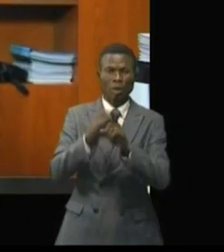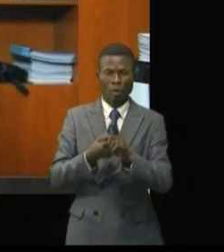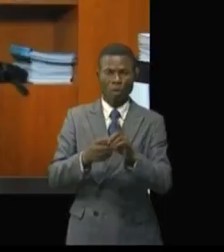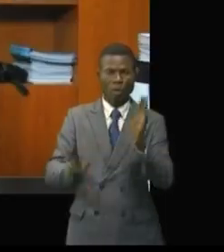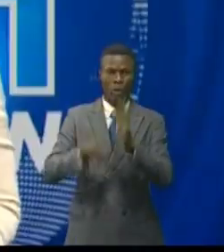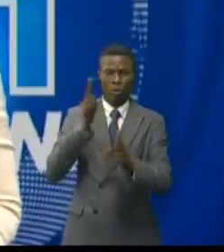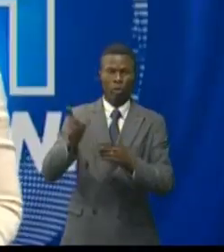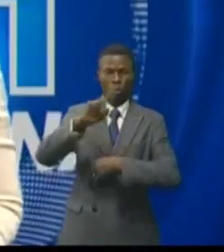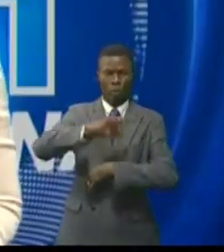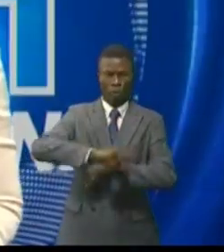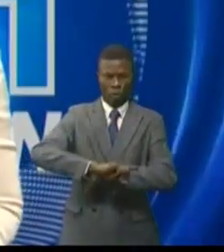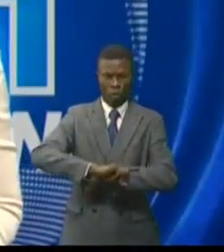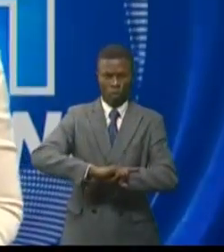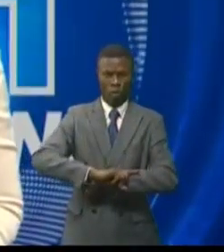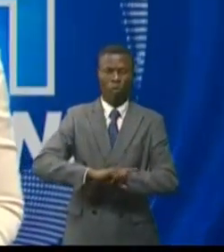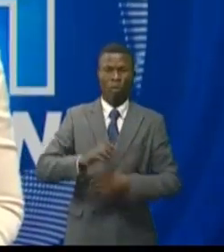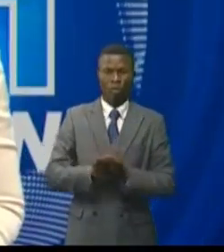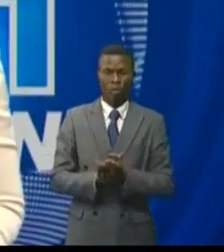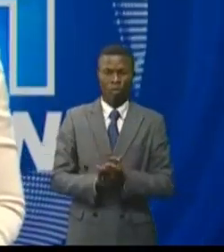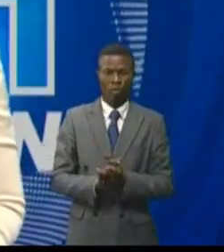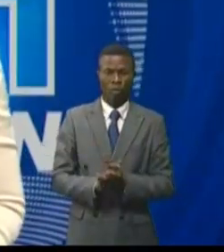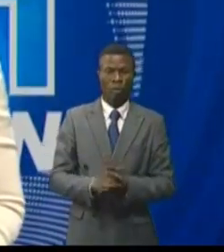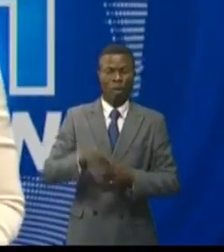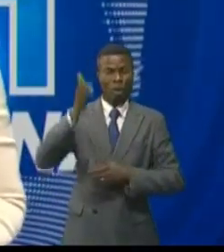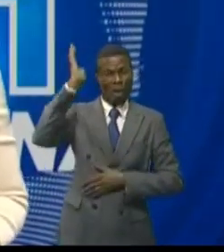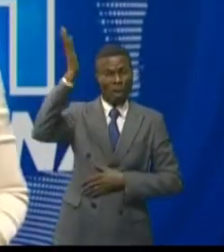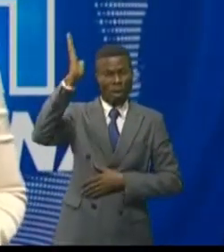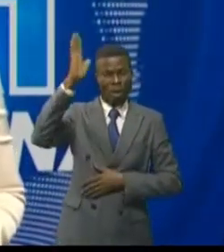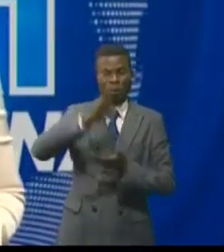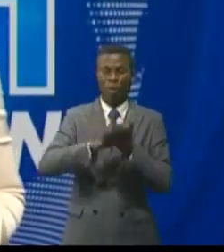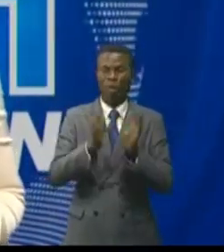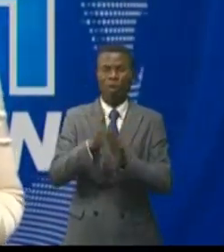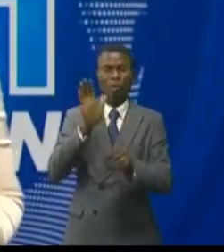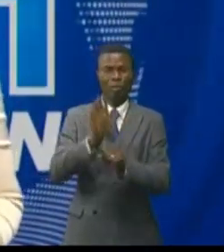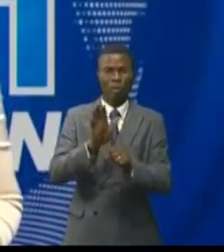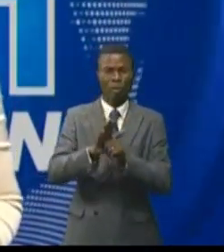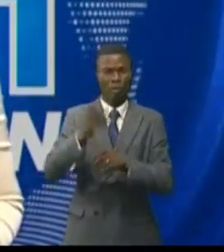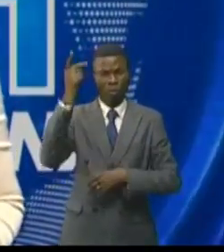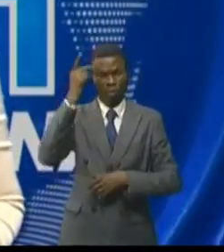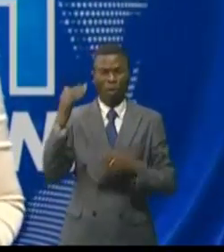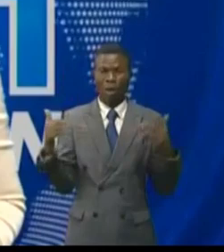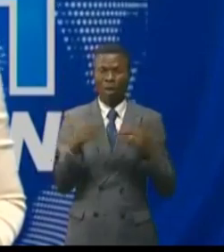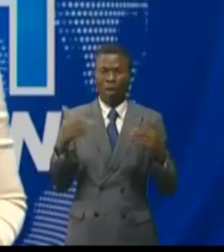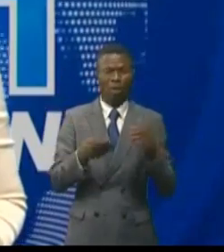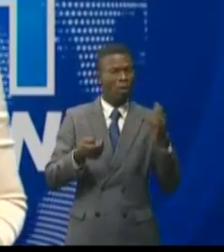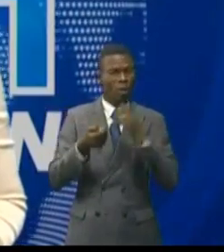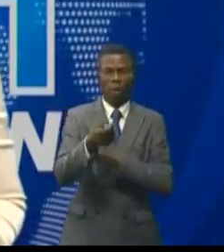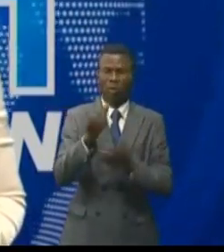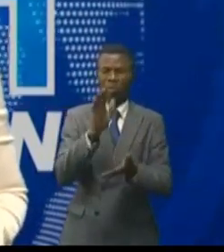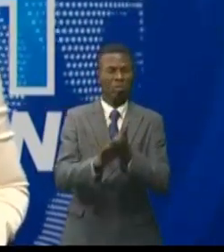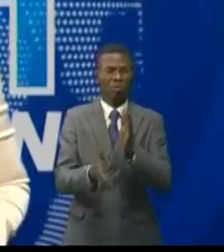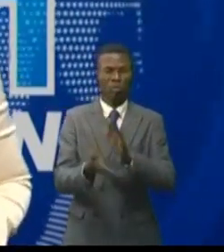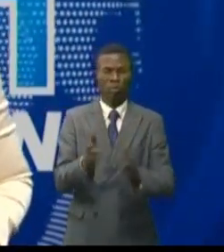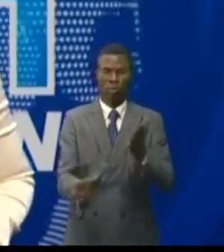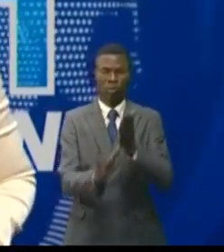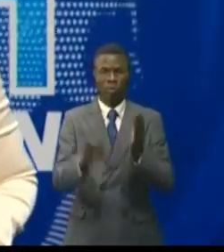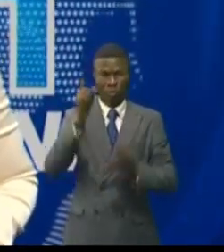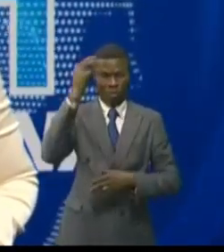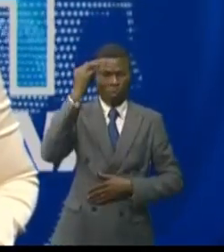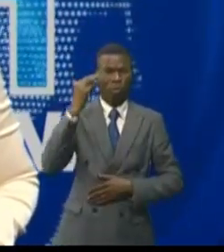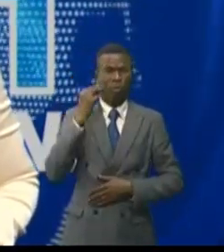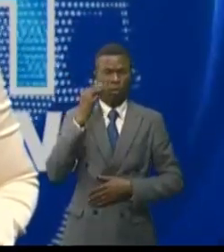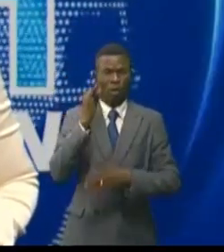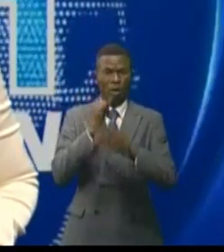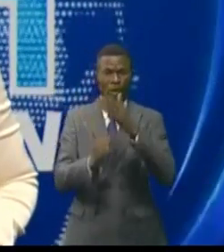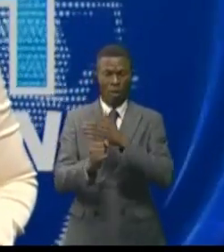jours. Montée du banditisme à Kinshasa, les Kuluna n'ont plus peur à donner la mort. Le vice-premier ministre, ministre de